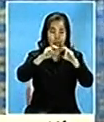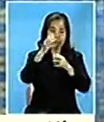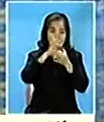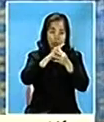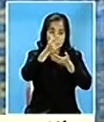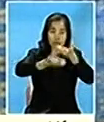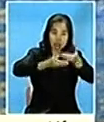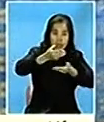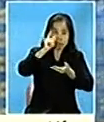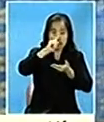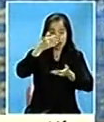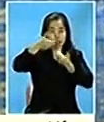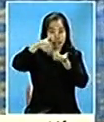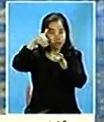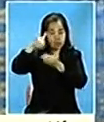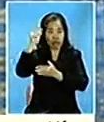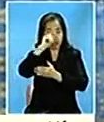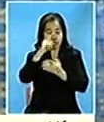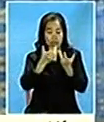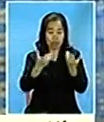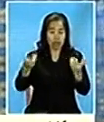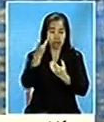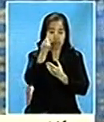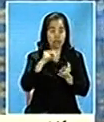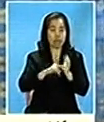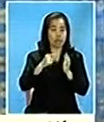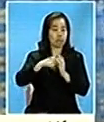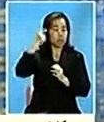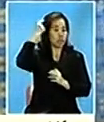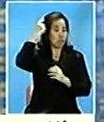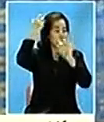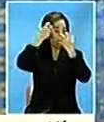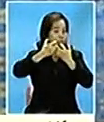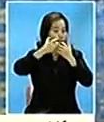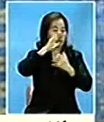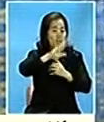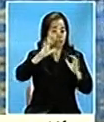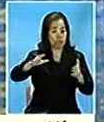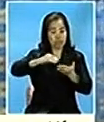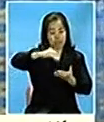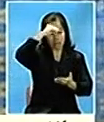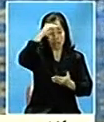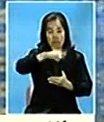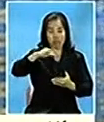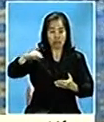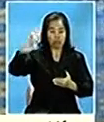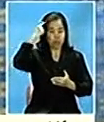เพราะฉะนั้นสมองเด็กๆ นี่แหละครับปลอดโปร่งโล่ง